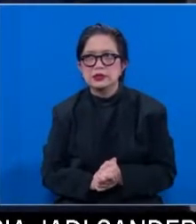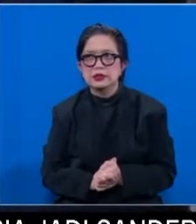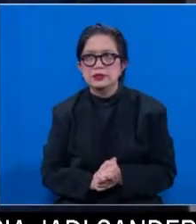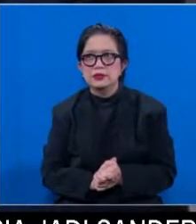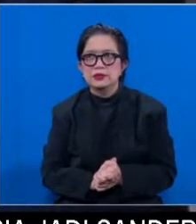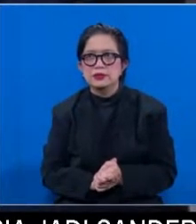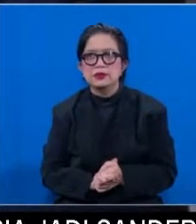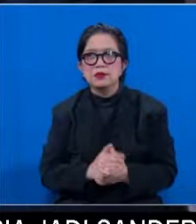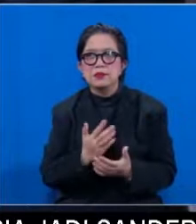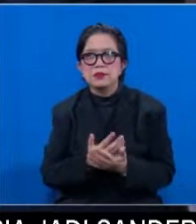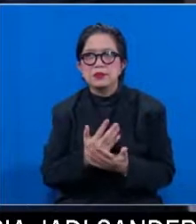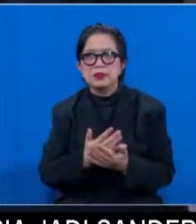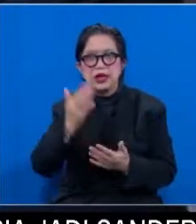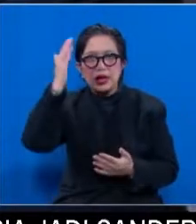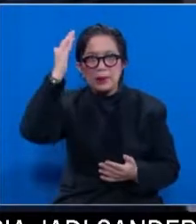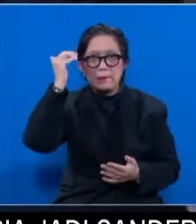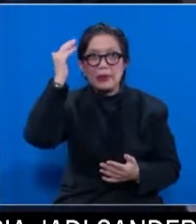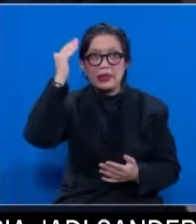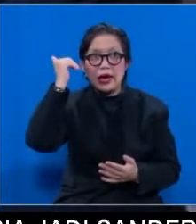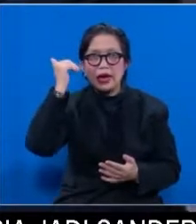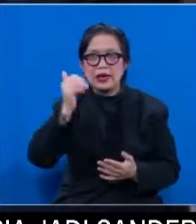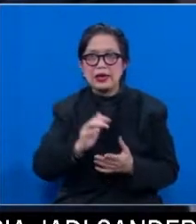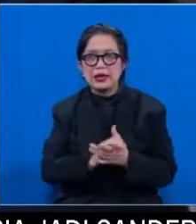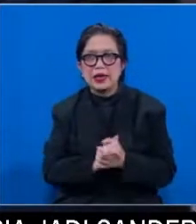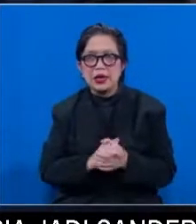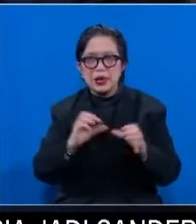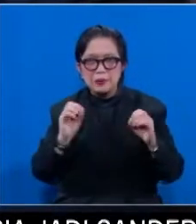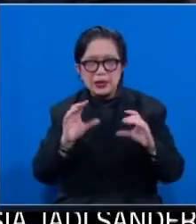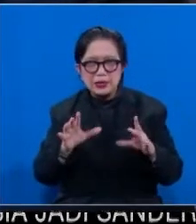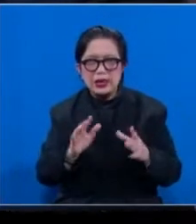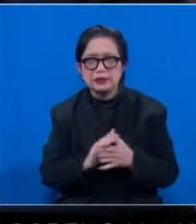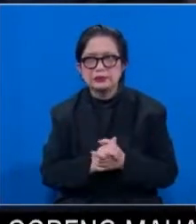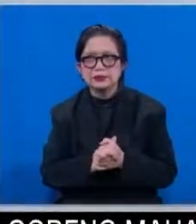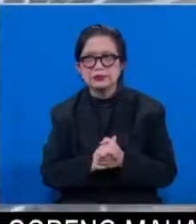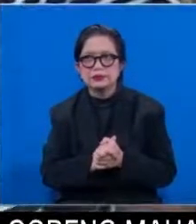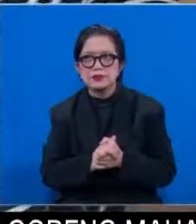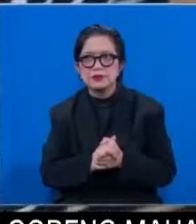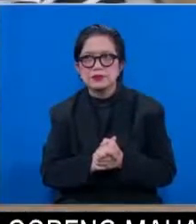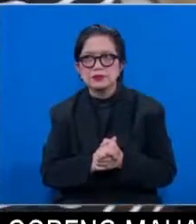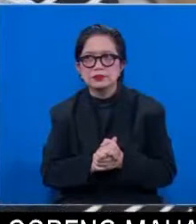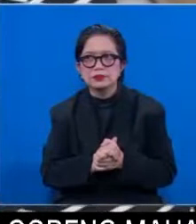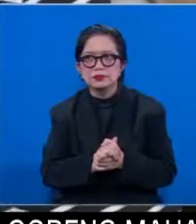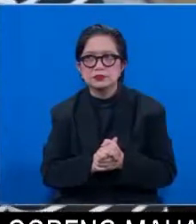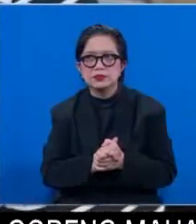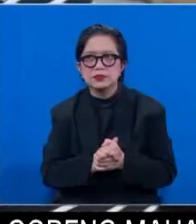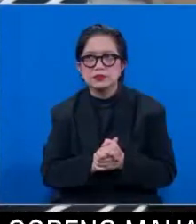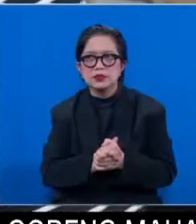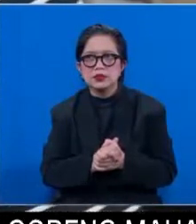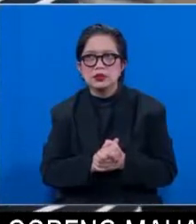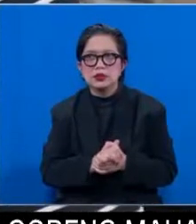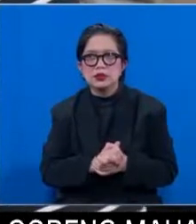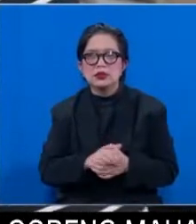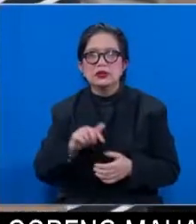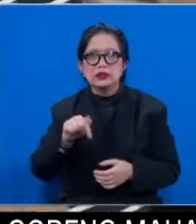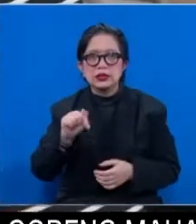permintaan minyak itu banyak sekali dan ada kenaikan tapi tidak seberapa. Karena kalau sekarang itu minyak sawit